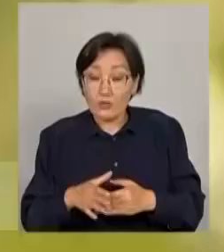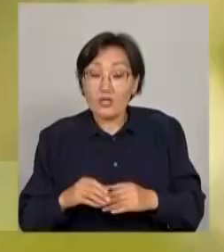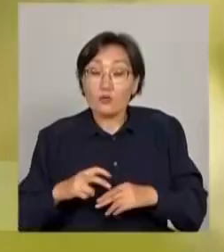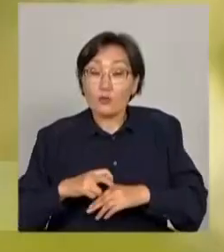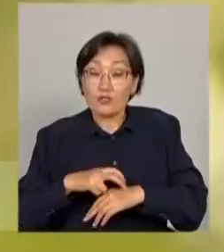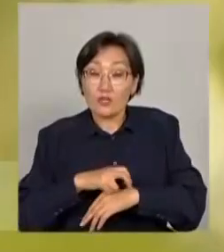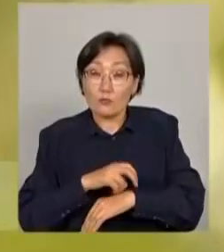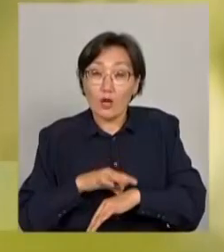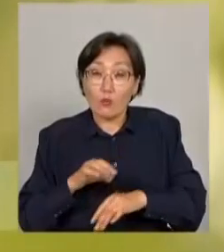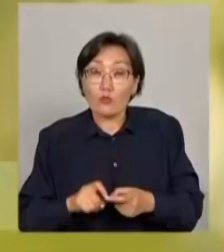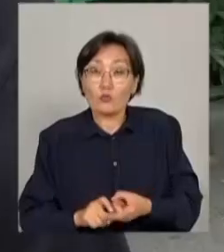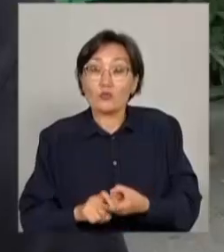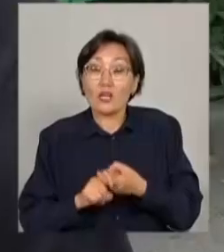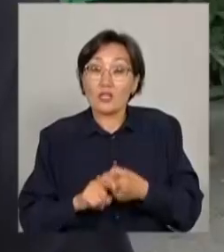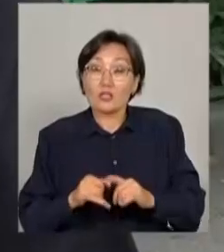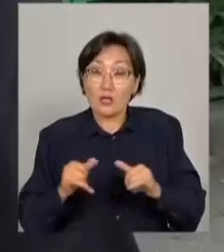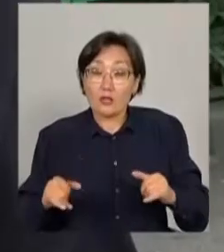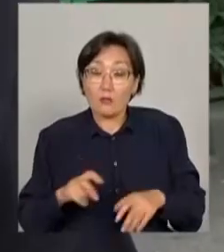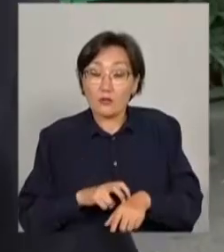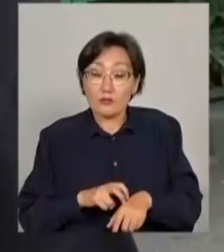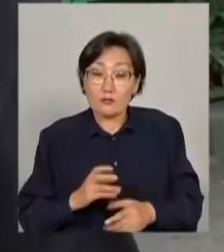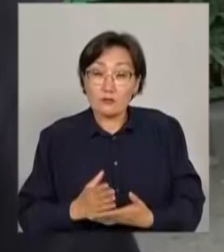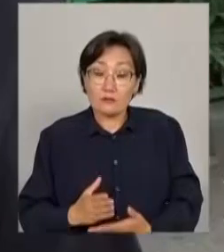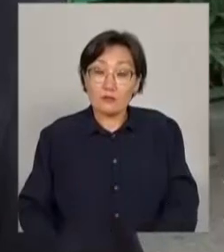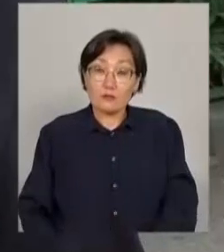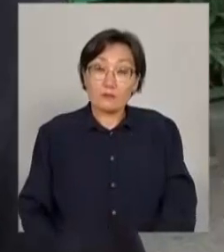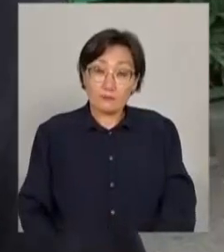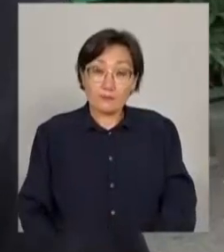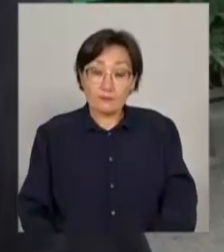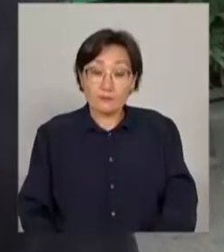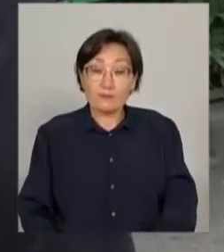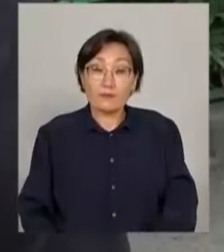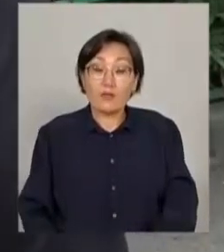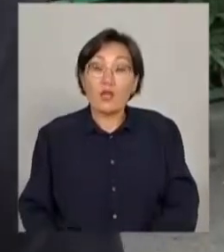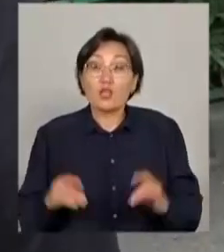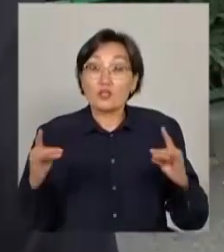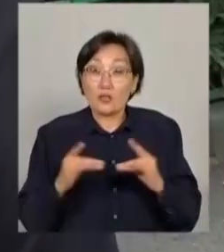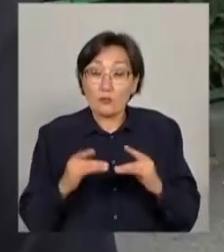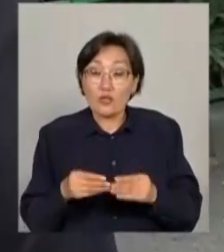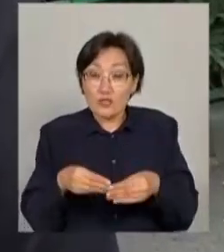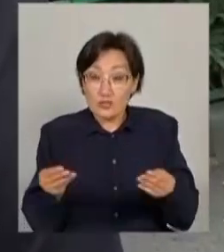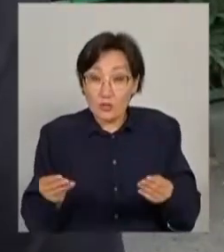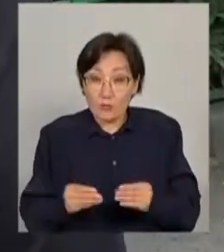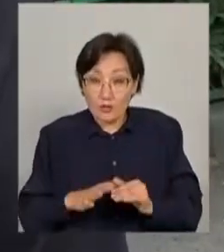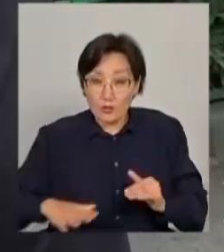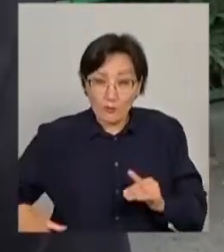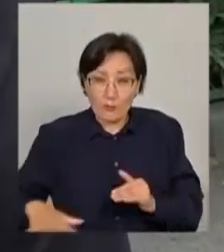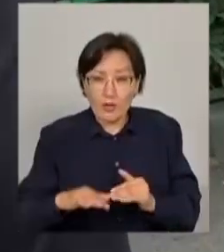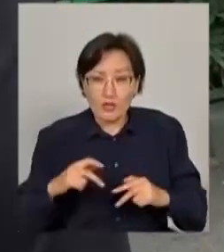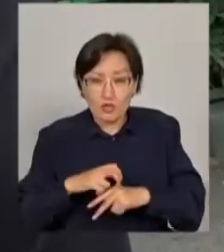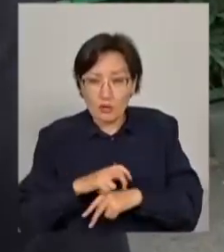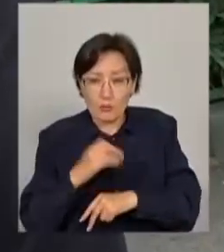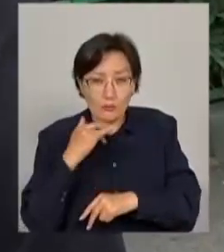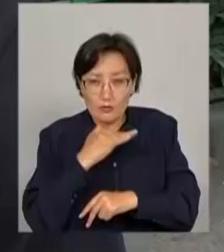жәндіктер ауру таратады деп қорқады. Постели, в еде, да, на потолке, на полу. Төсекте, ыдысымызда, еденде барлық жерде жүреді.